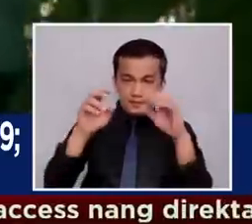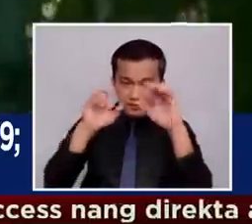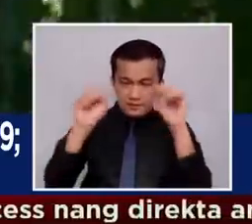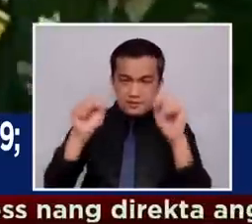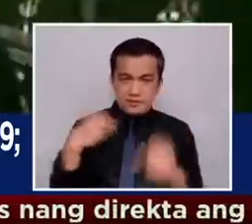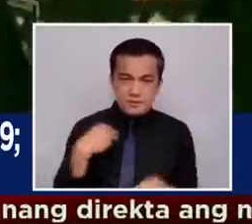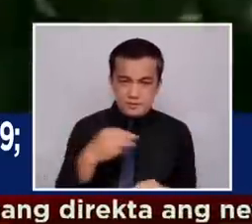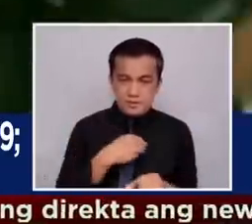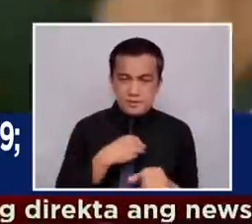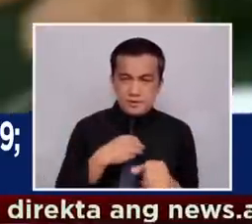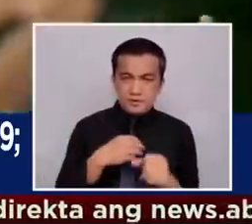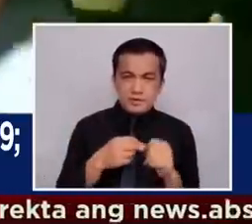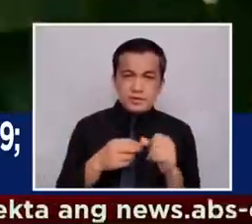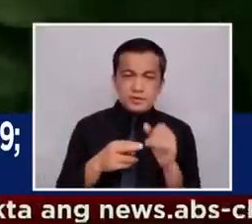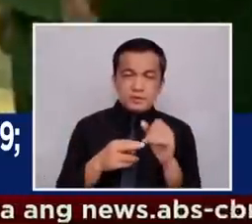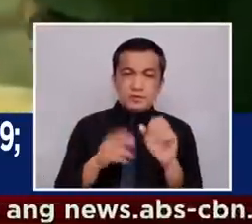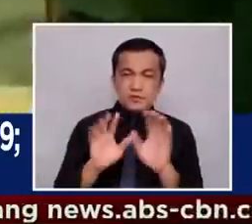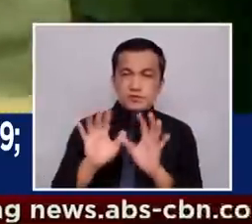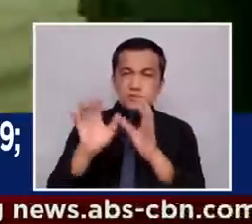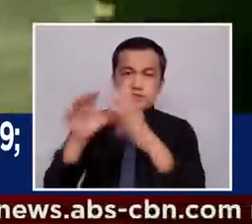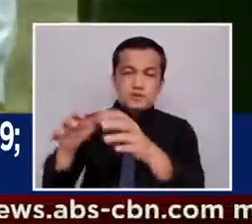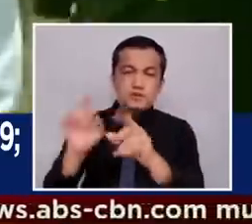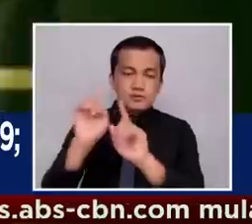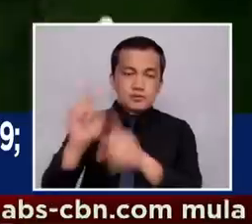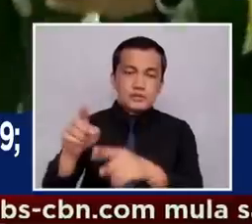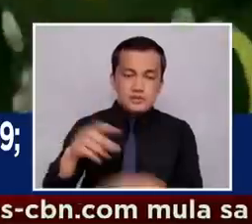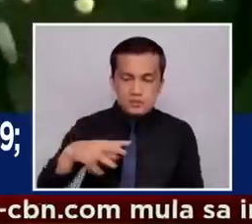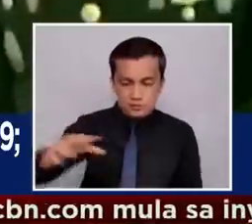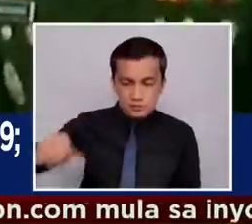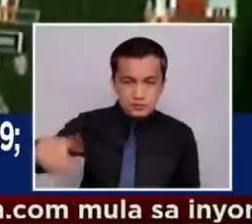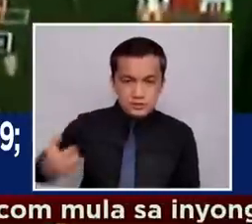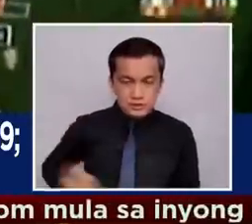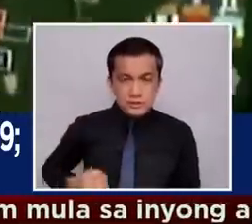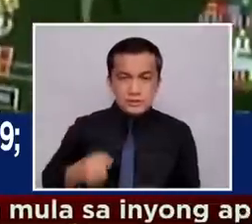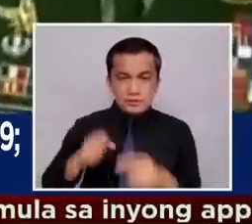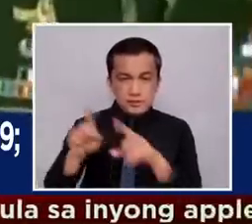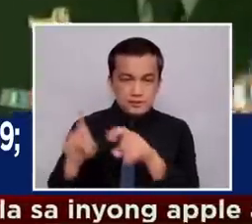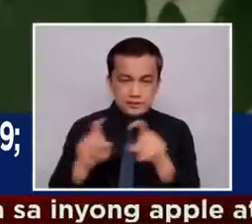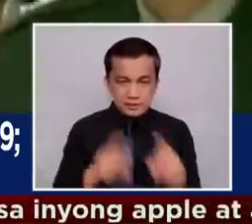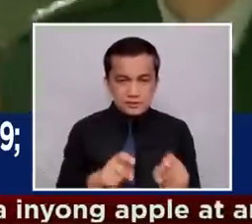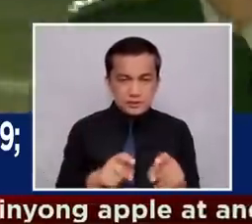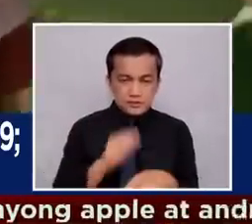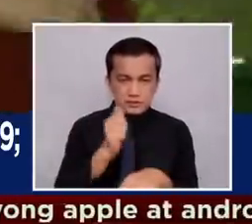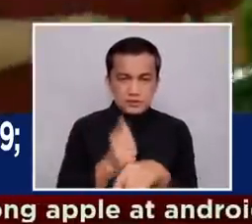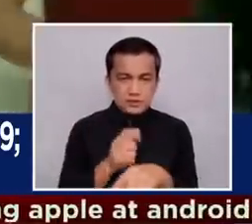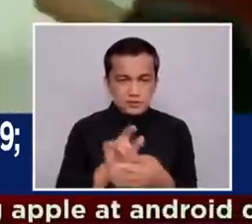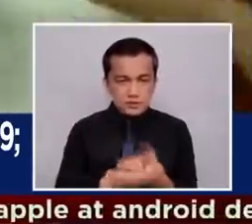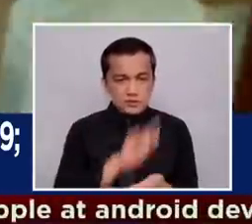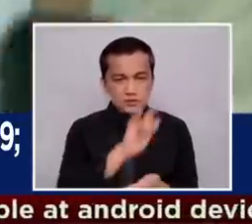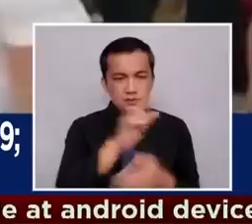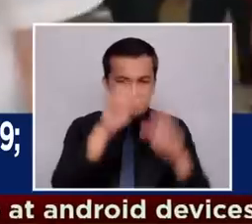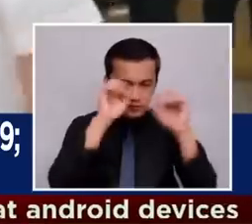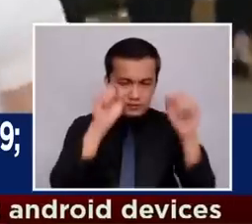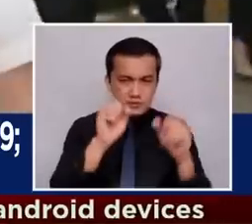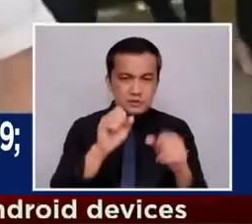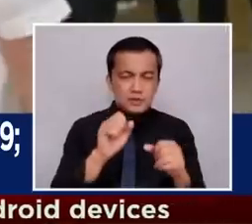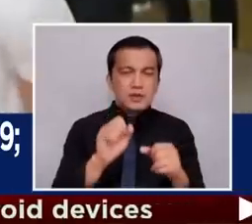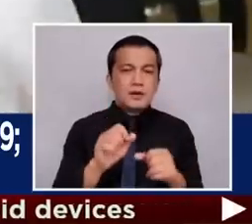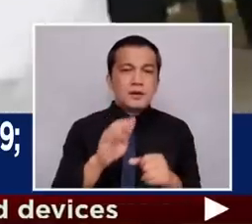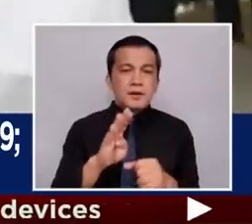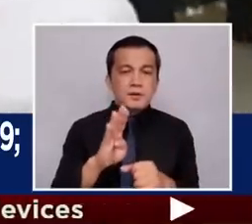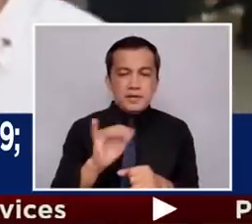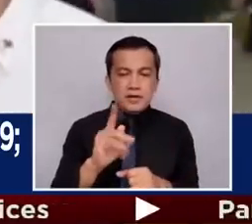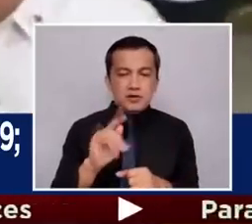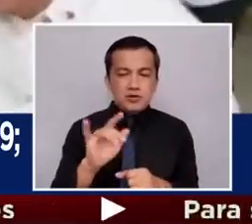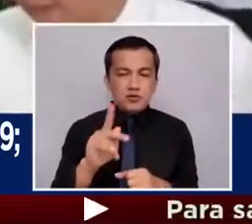ng delegasyon sa Cambodia na magpatest. Na katakdang lumipad ang Pangulo sa Bangkok bukas, November